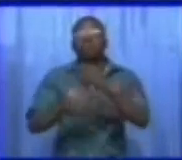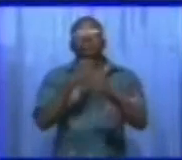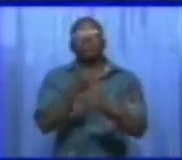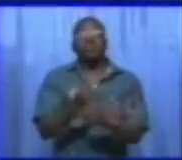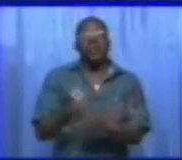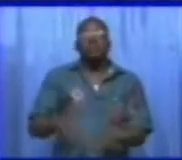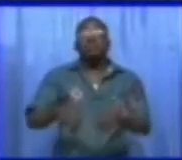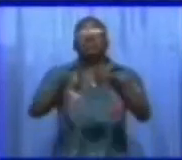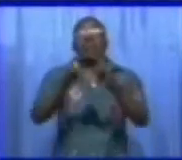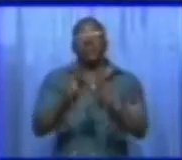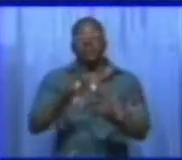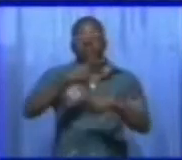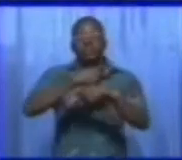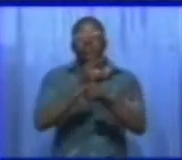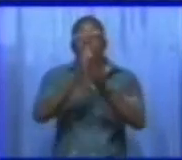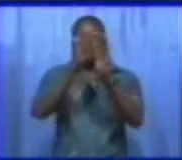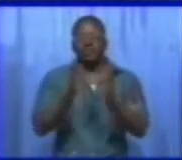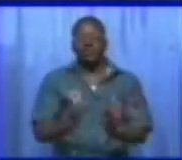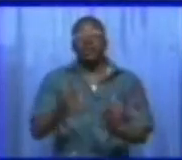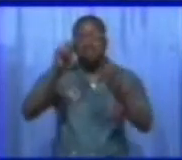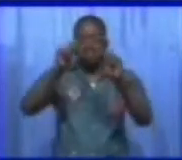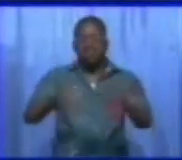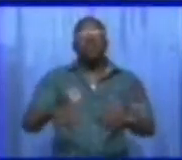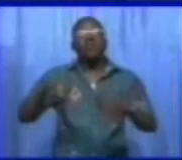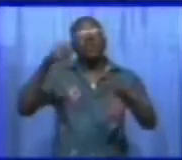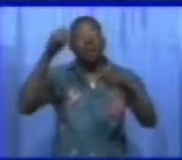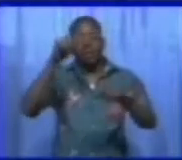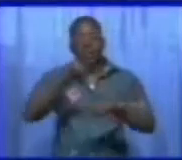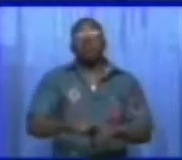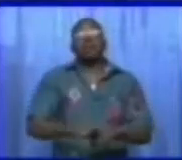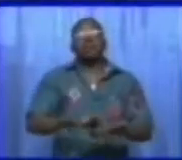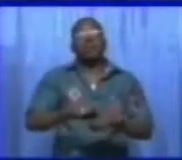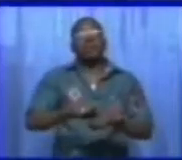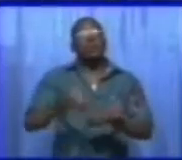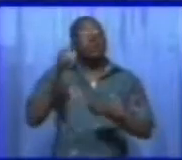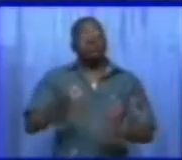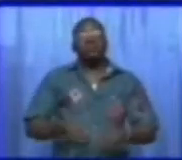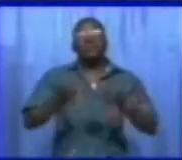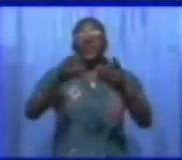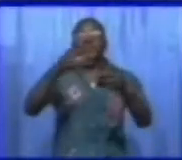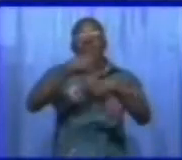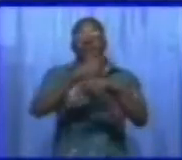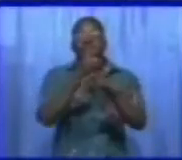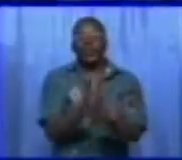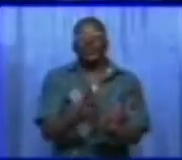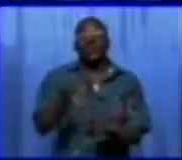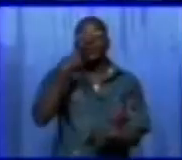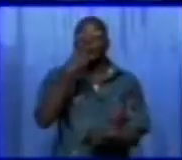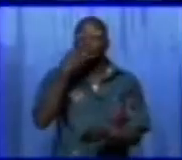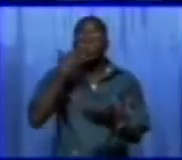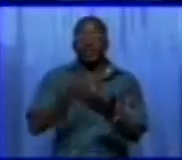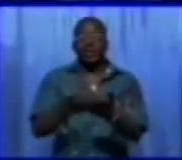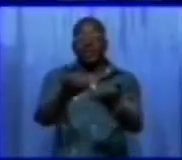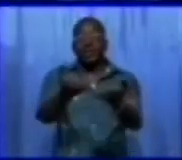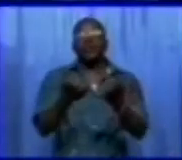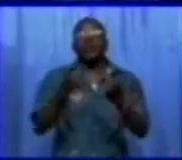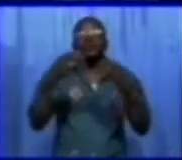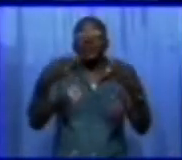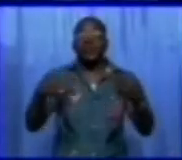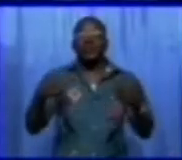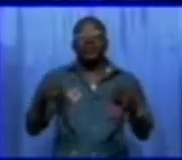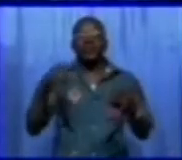en amont aux producteurs de pouvoir s'adapter, de pouvoir offrir des produits qui correspondent à un besoin du marché.